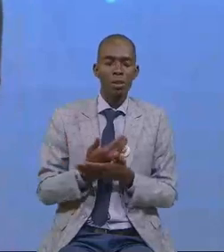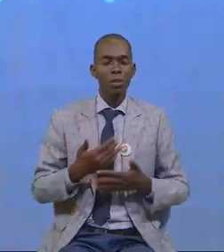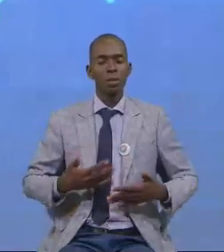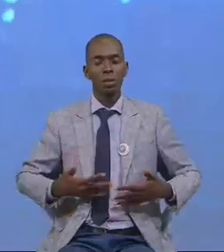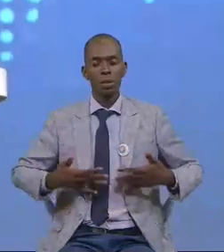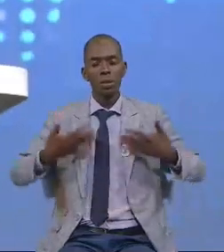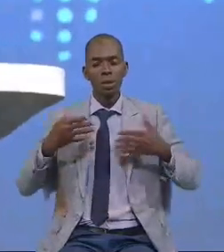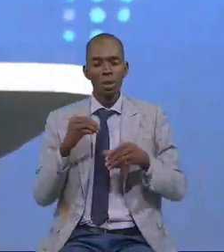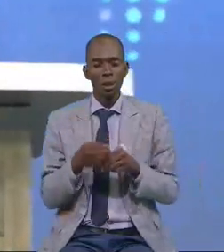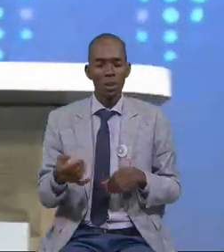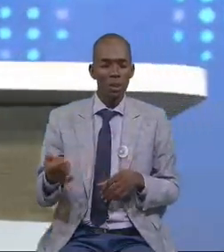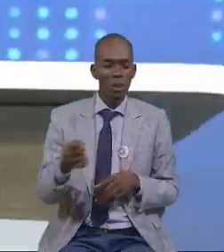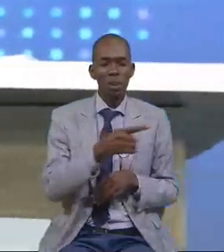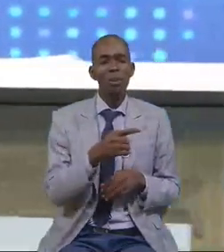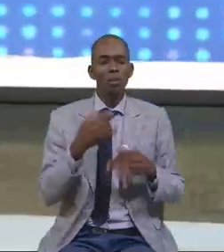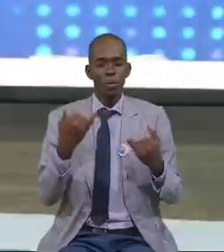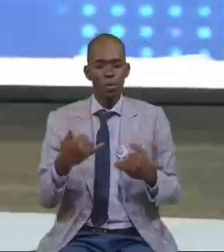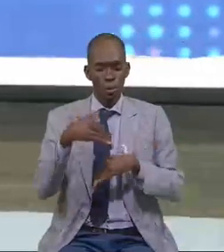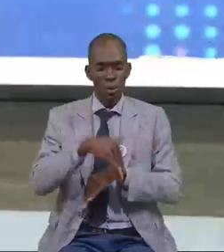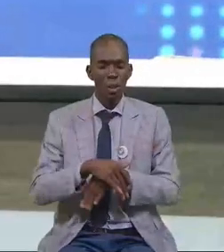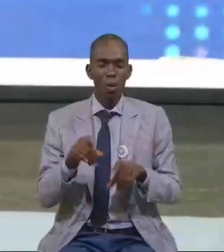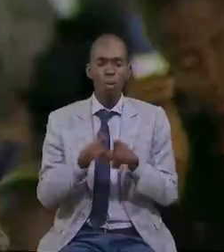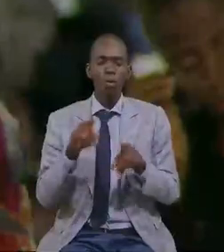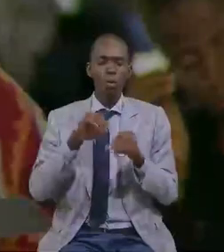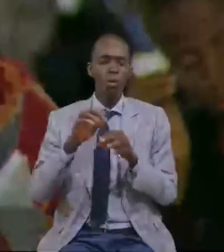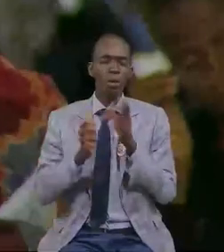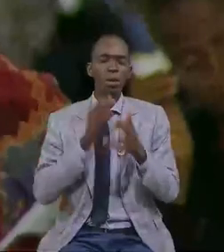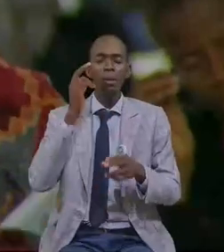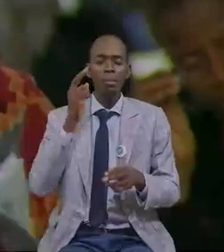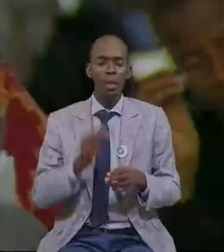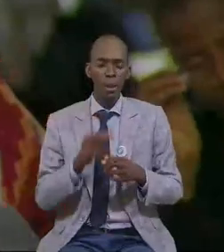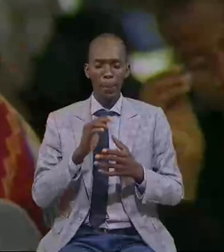vie en eux ce soir au nom de Jésus-Christ.